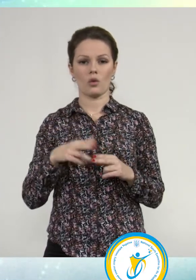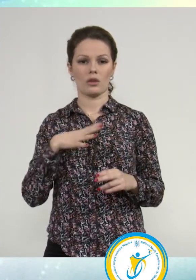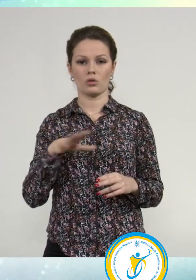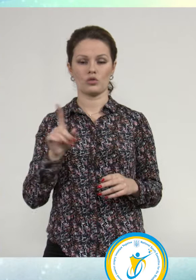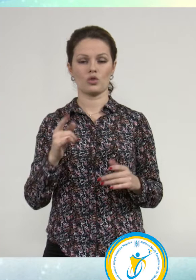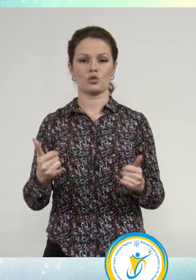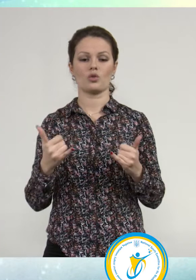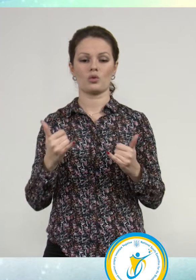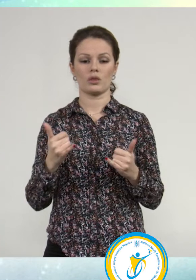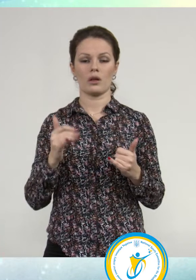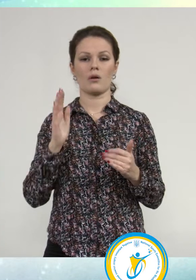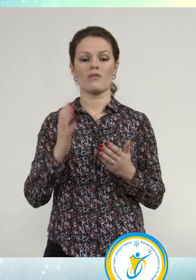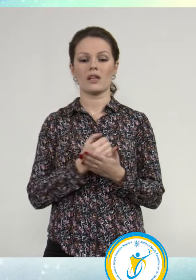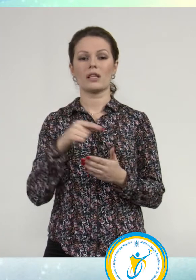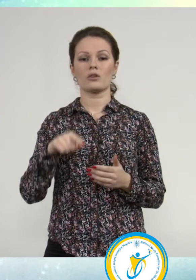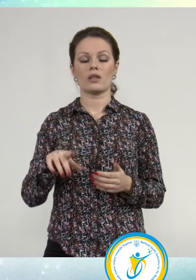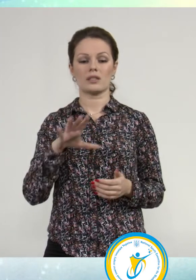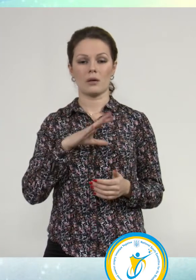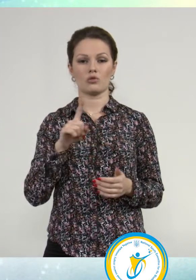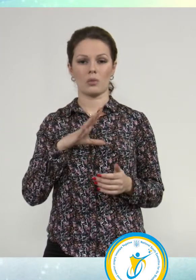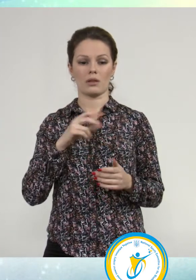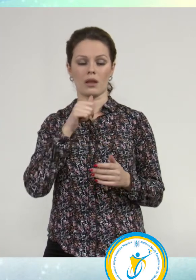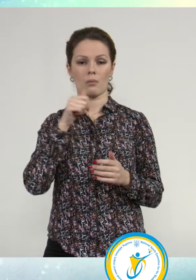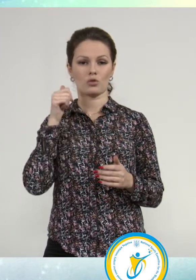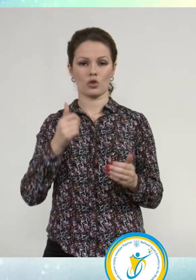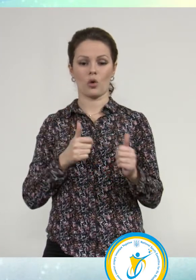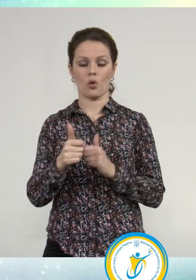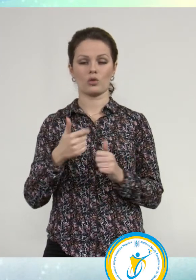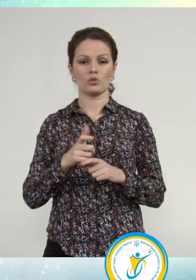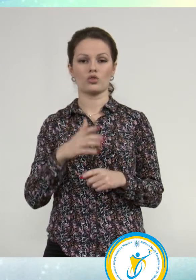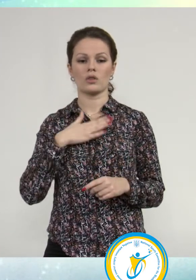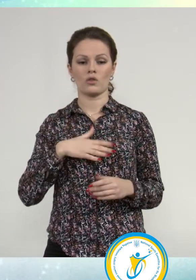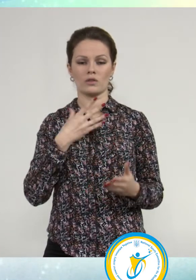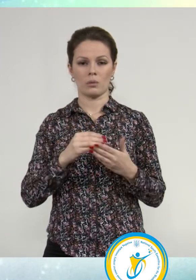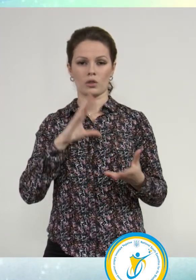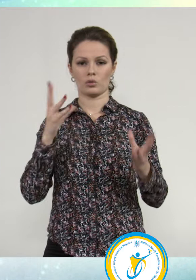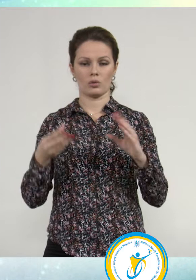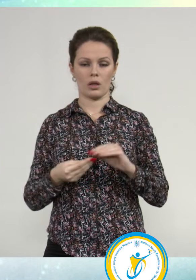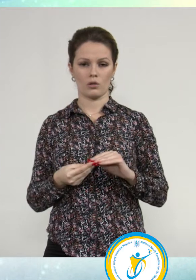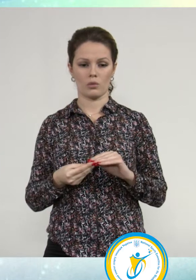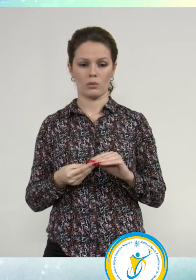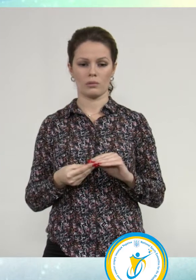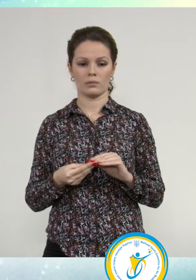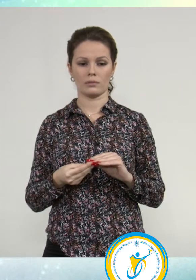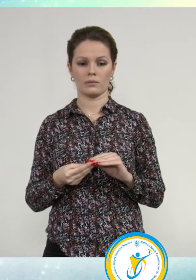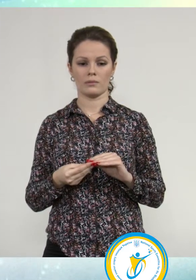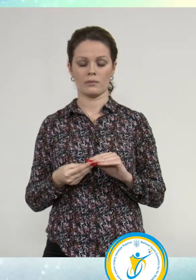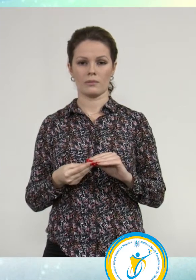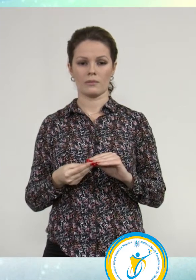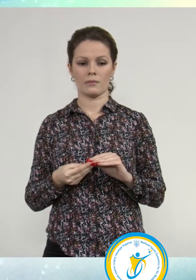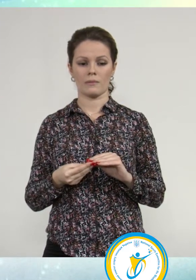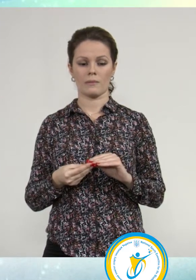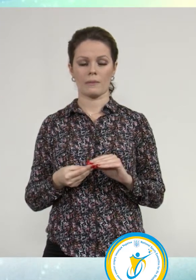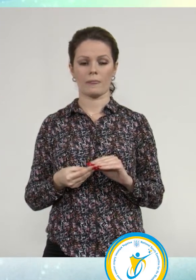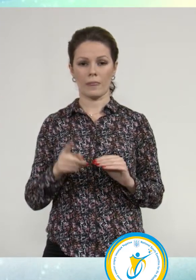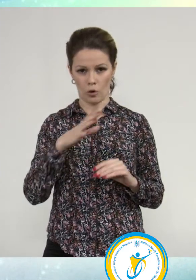сьогодні вийде те саме, що було на тій гонці. Ну, я дуже задоволений своїм результатом. Ти гонку... очікував, що в